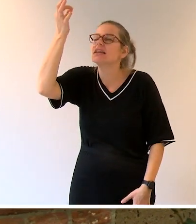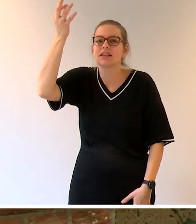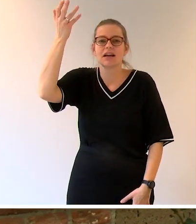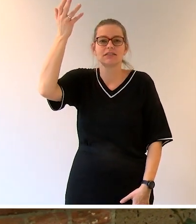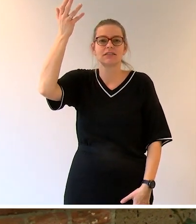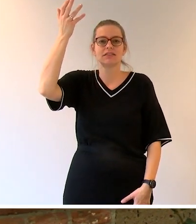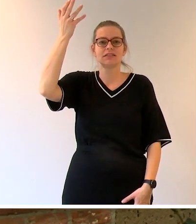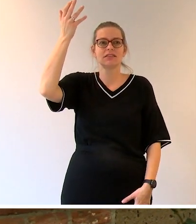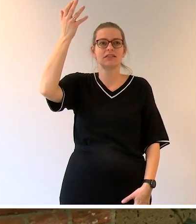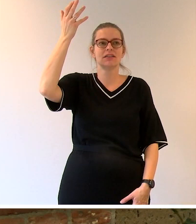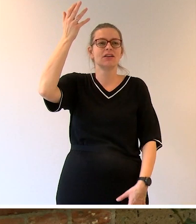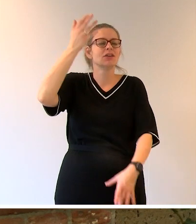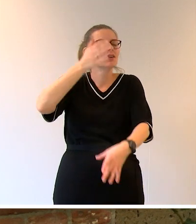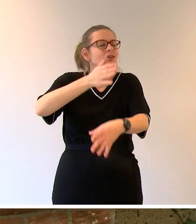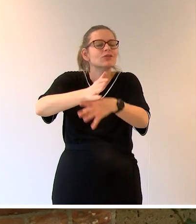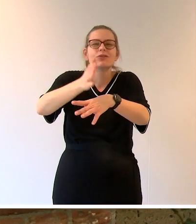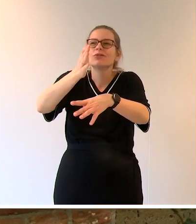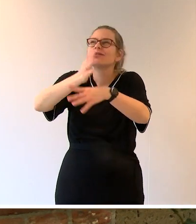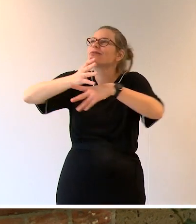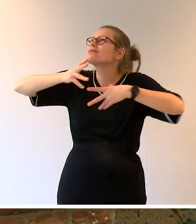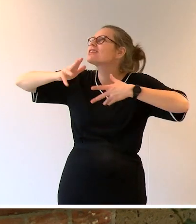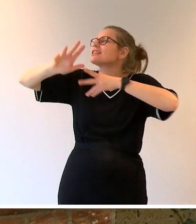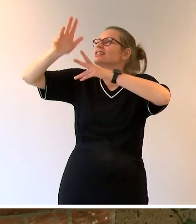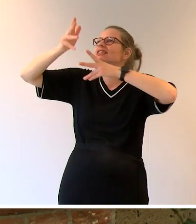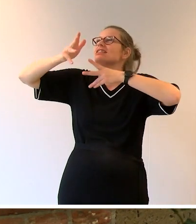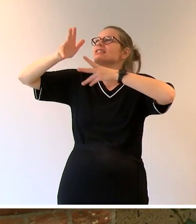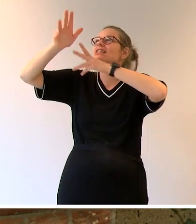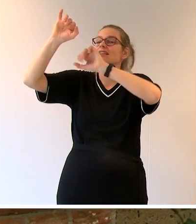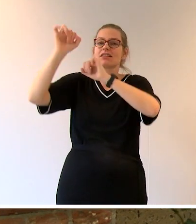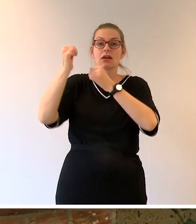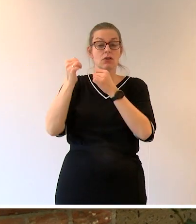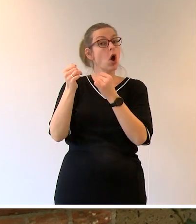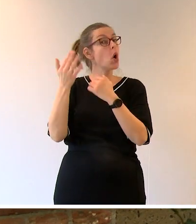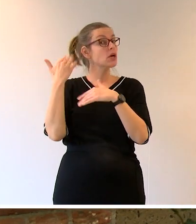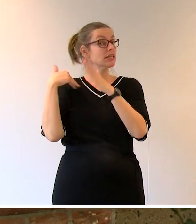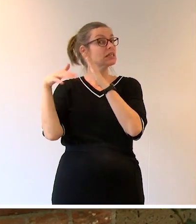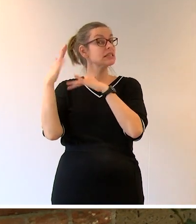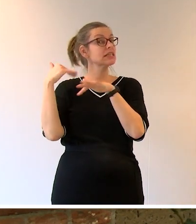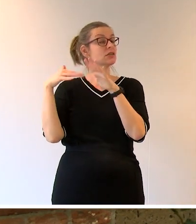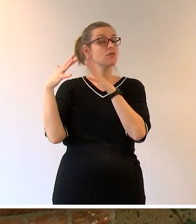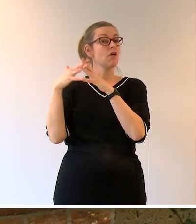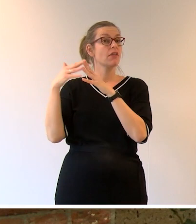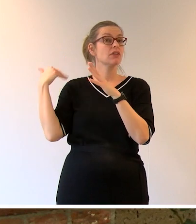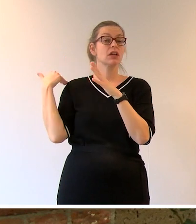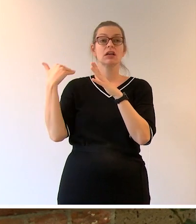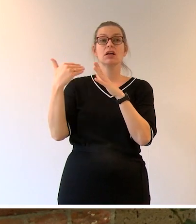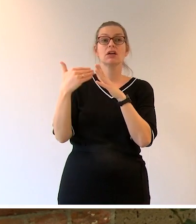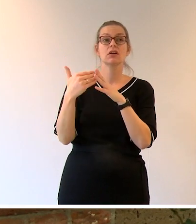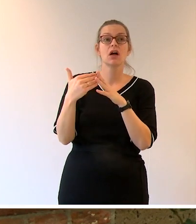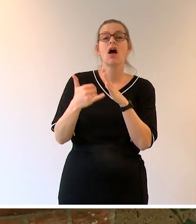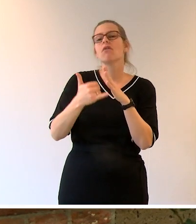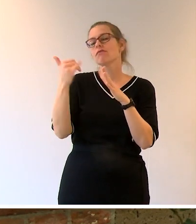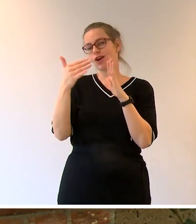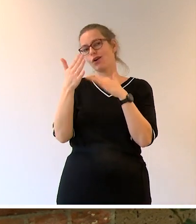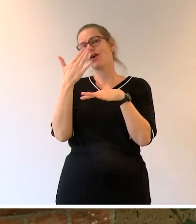je eindeloos van zingen. Dat is ook in de geschiedenis van de kerk eindeloos